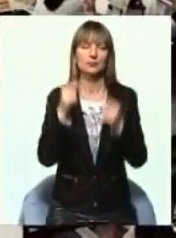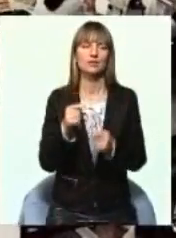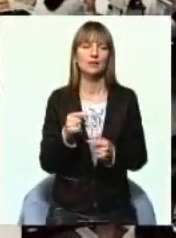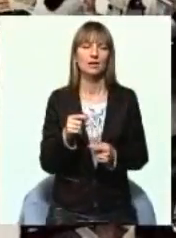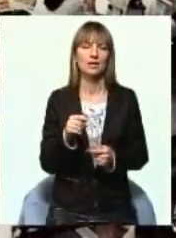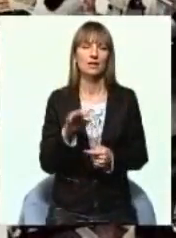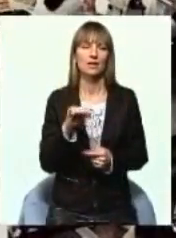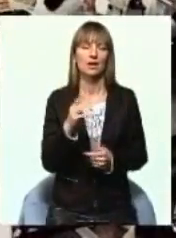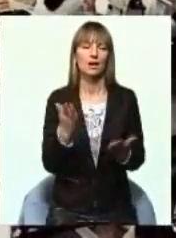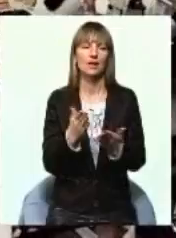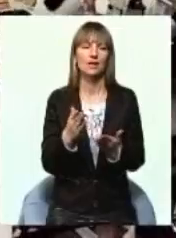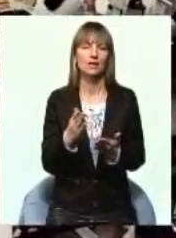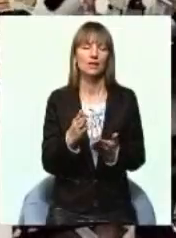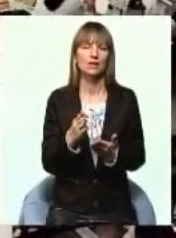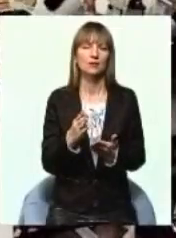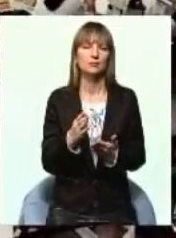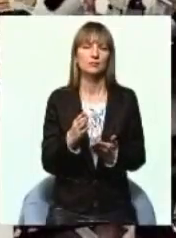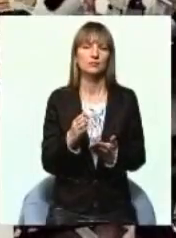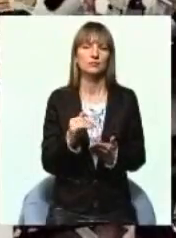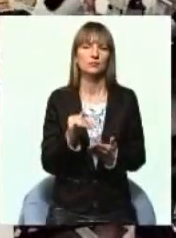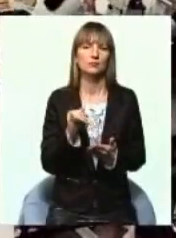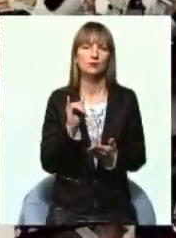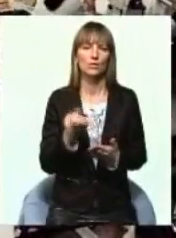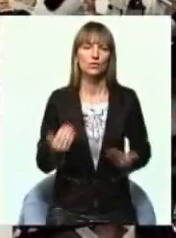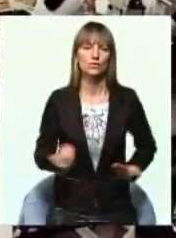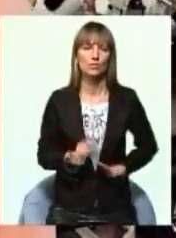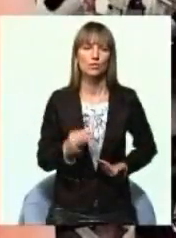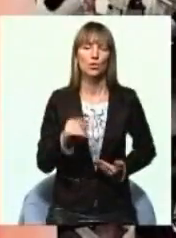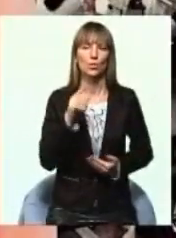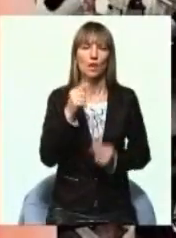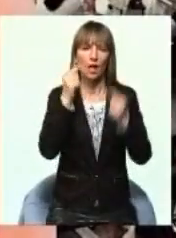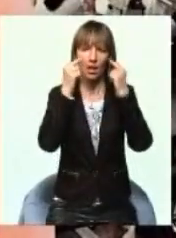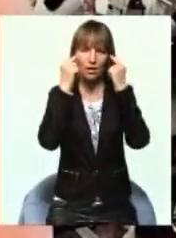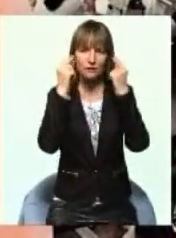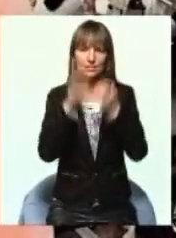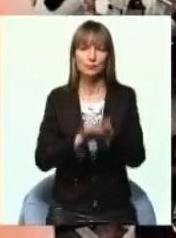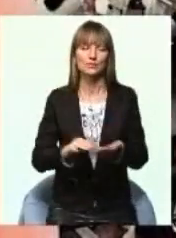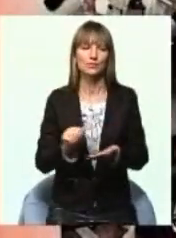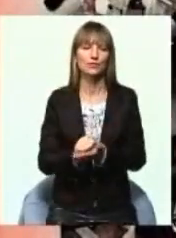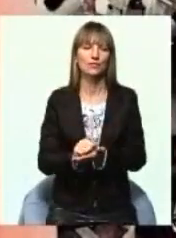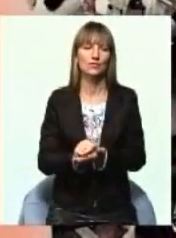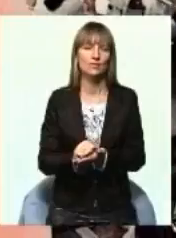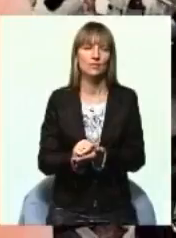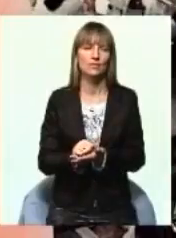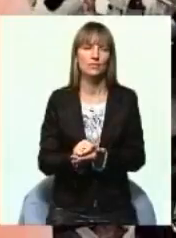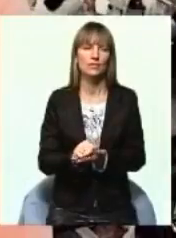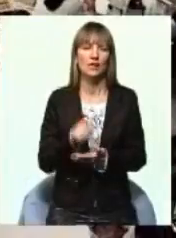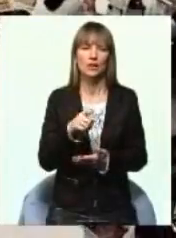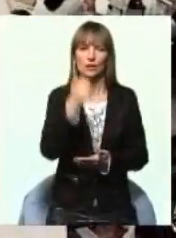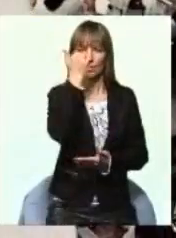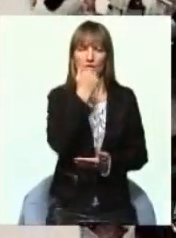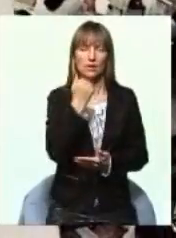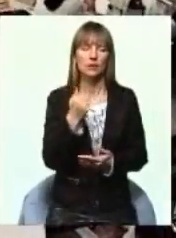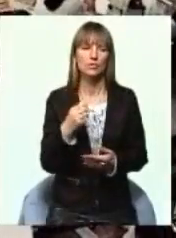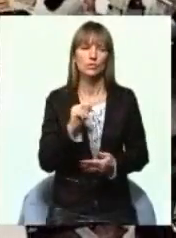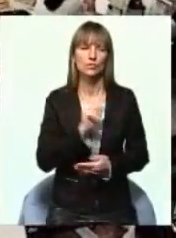как они нехорошо живут, и у них пучатся глаза. Они придумали благодарить труд.